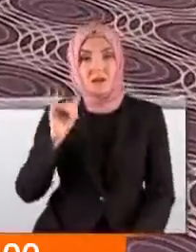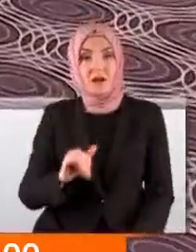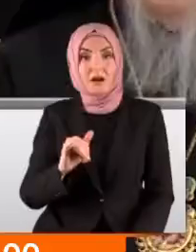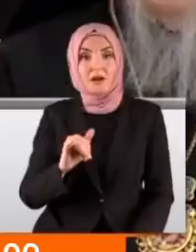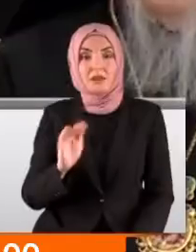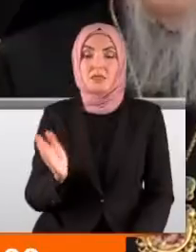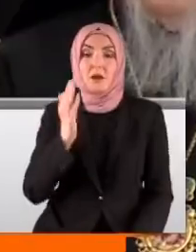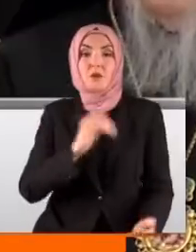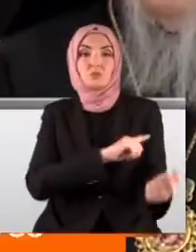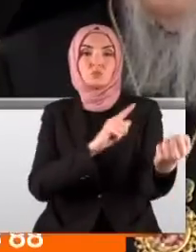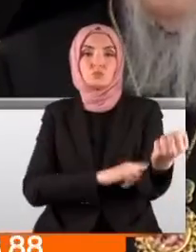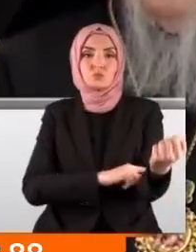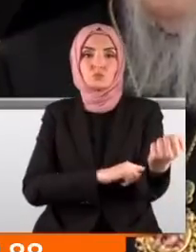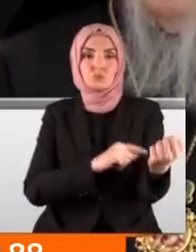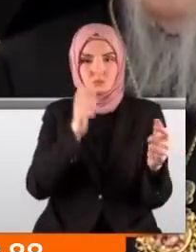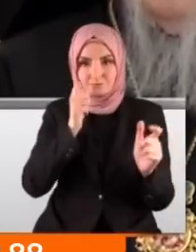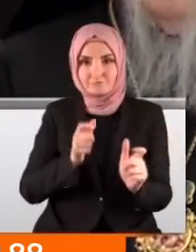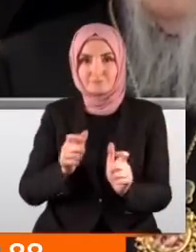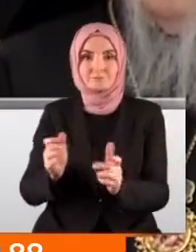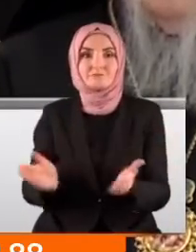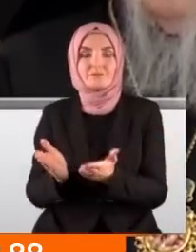alanda daha kararlı,